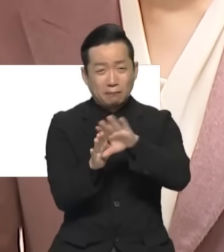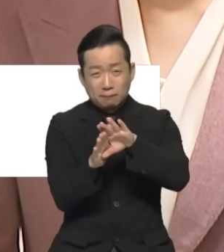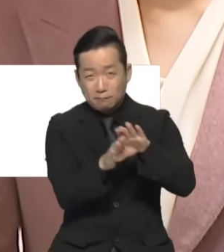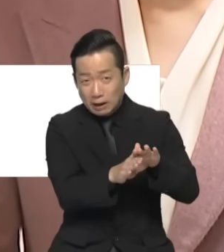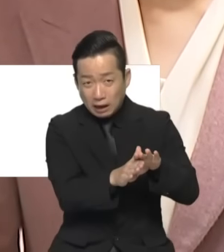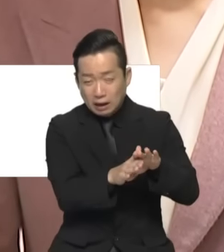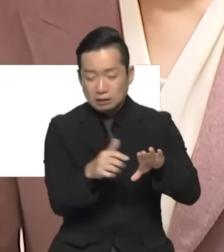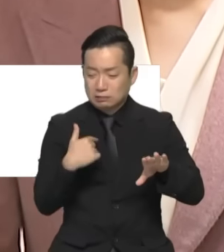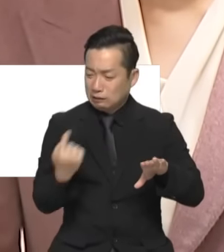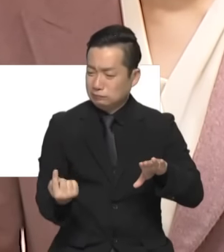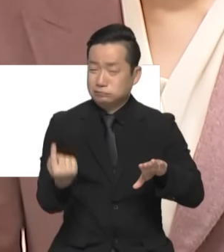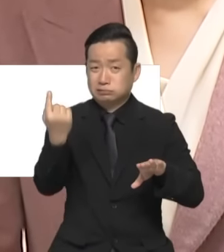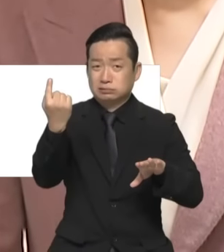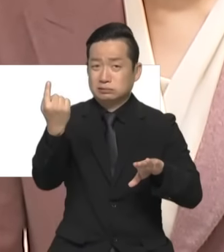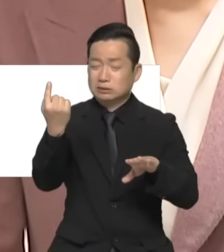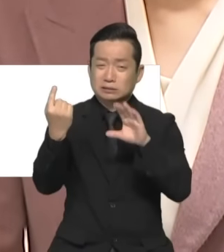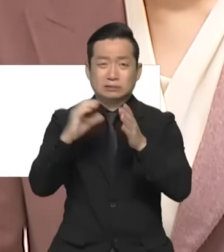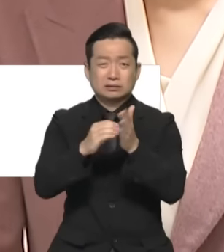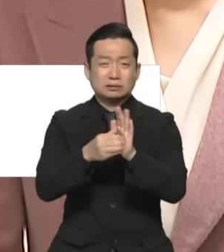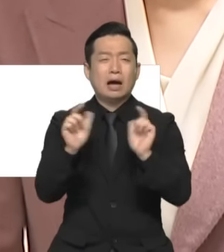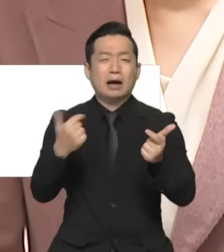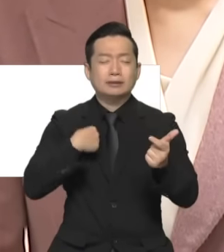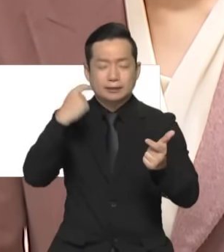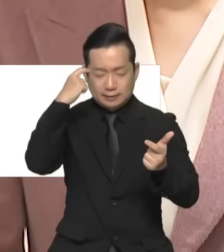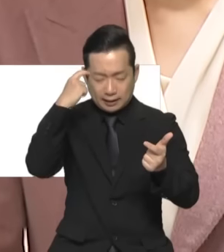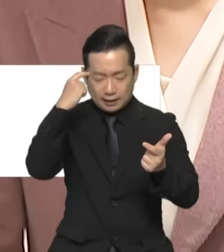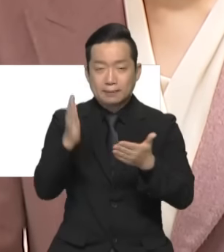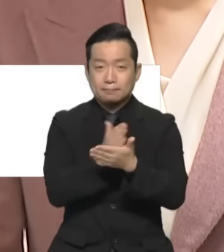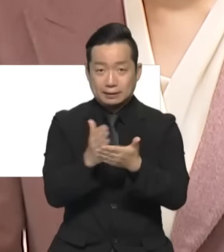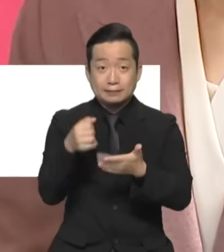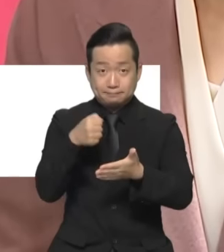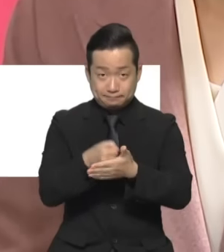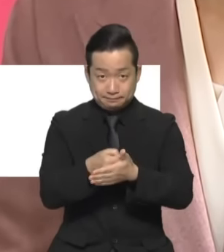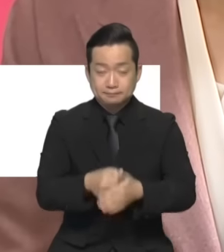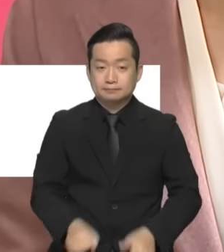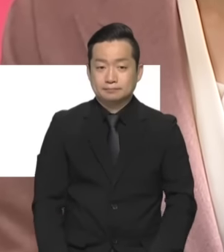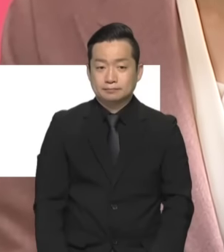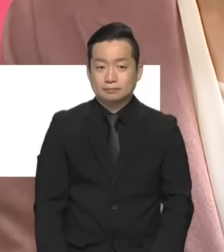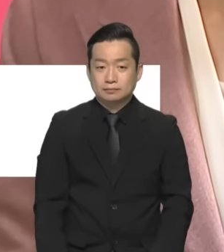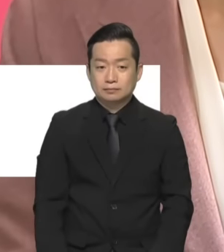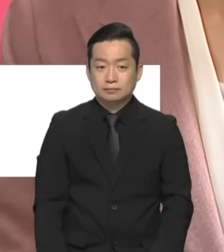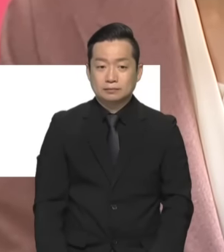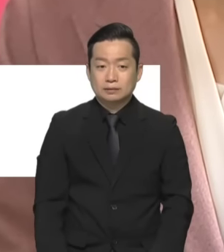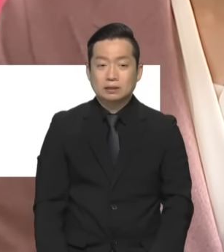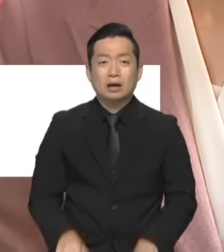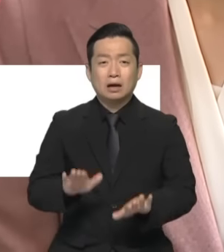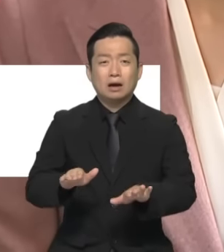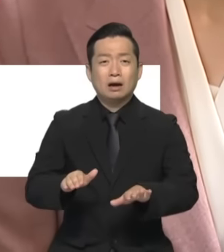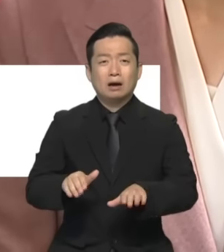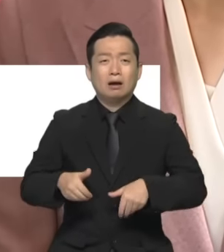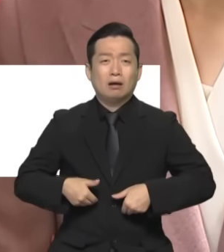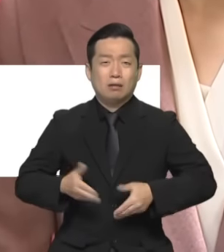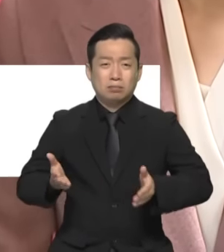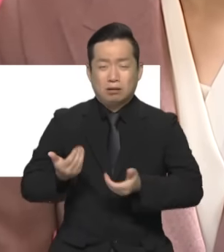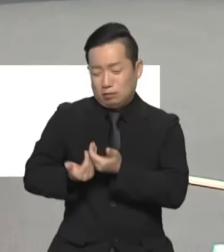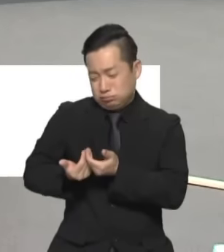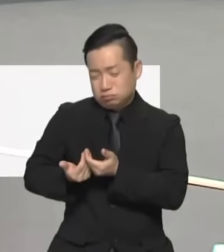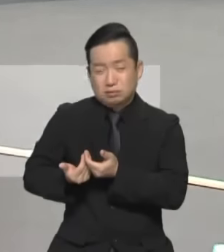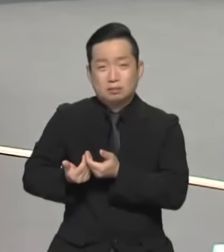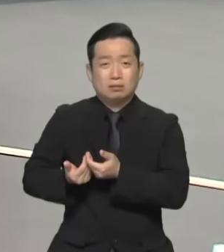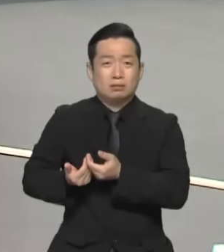그런 게 적절하지 않다라는 당대표로서의 판단이다. 이렇게 이해해 주시면 되겠어요. 불필요한 자중질환에 빠질 일은